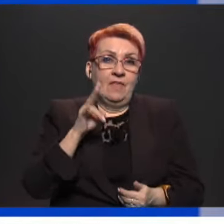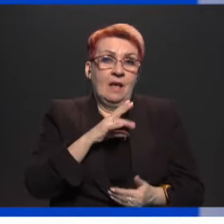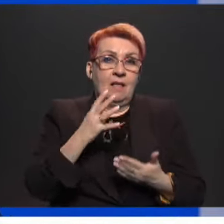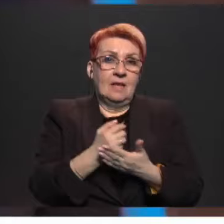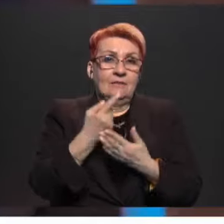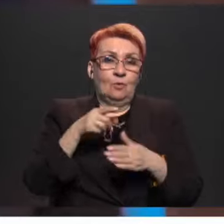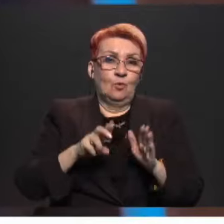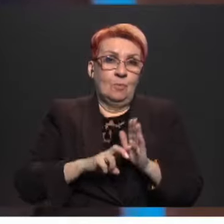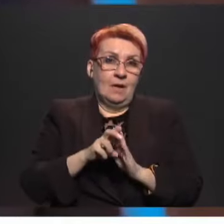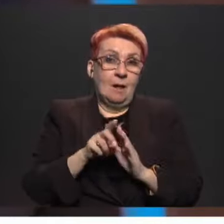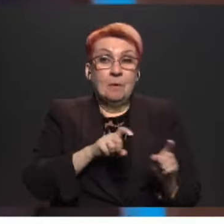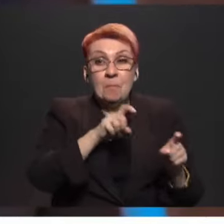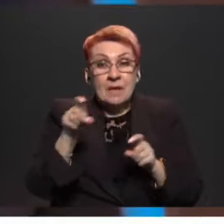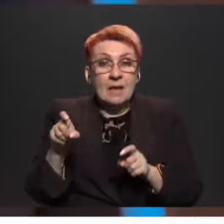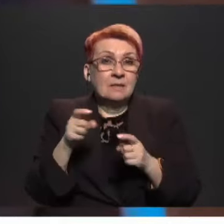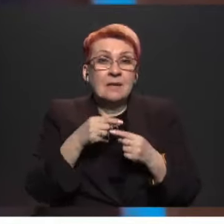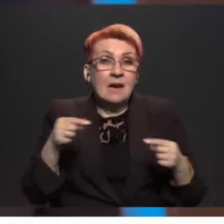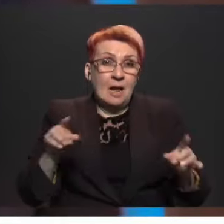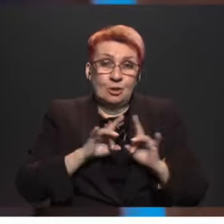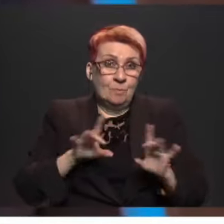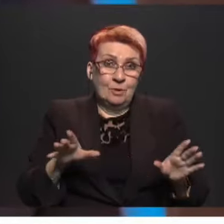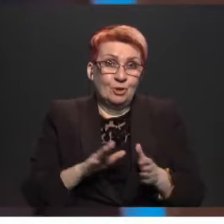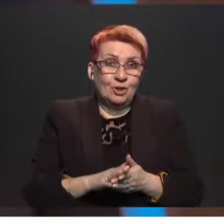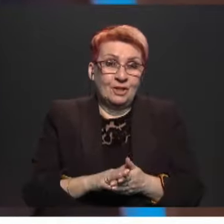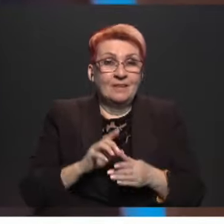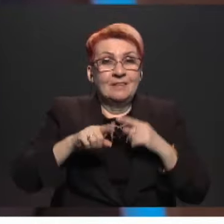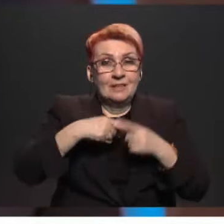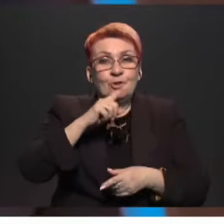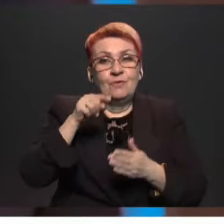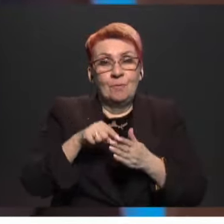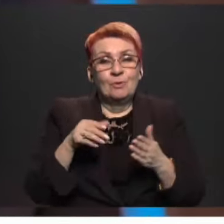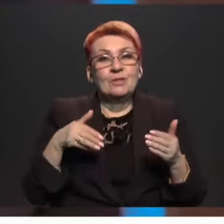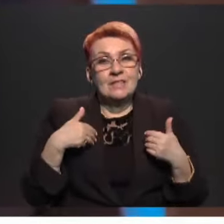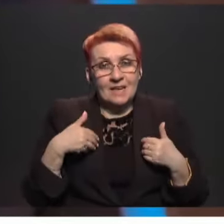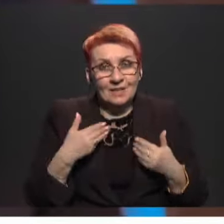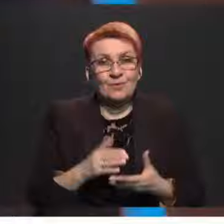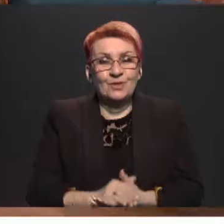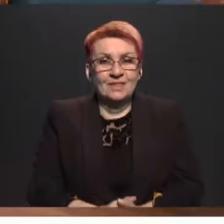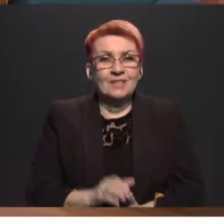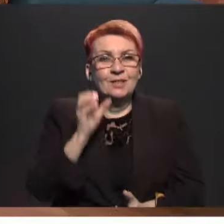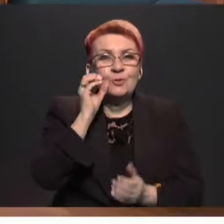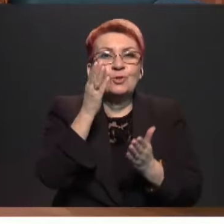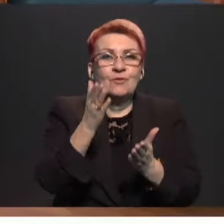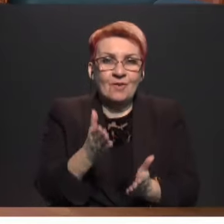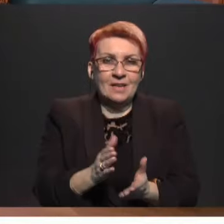батюшка. У нас есть еще один звонок сегодня. Здравствуйте, вы в эфире. Здравствуйте. Здравствуйте. А вопрос, батюшки,